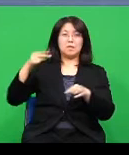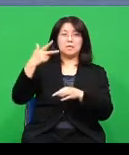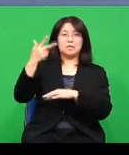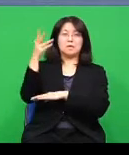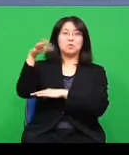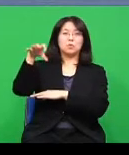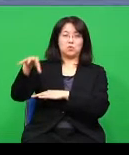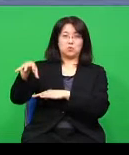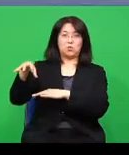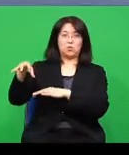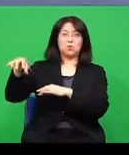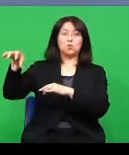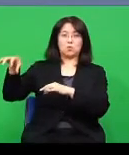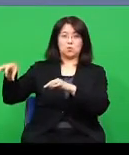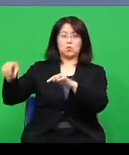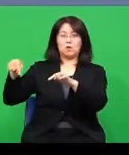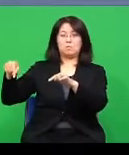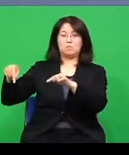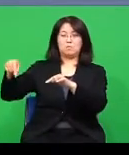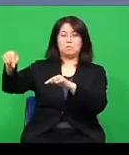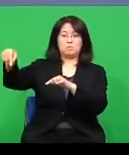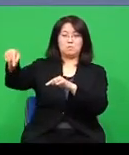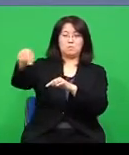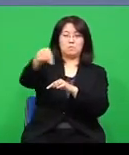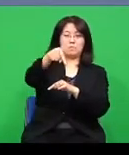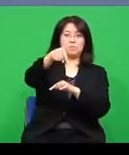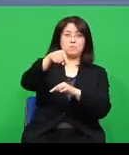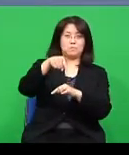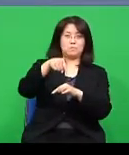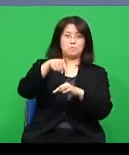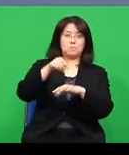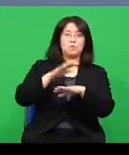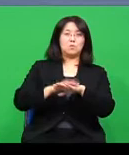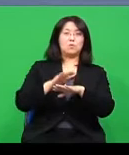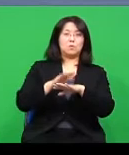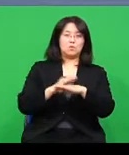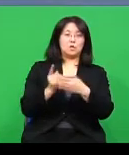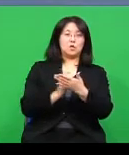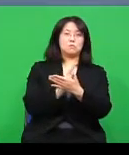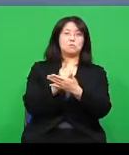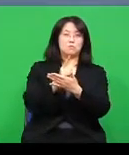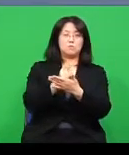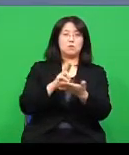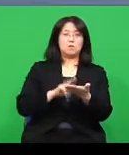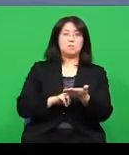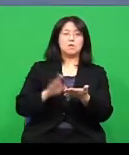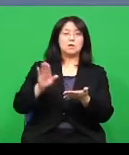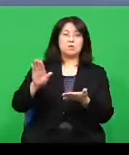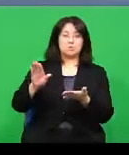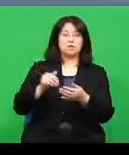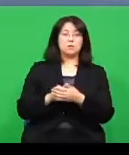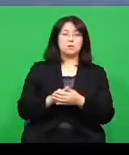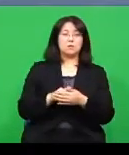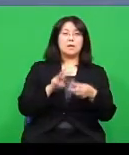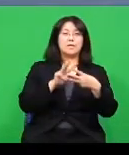また天幕所市役所の前から左折して県庁に戻ってくると、こういうことであります